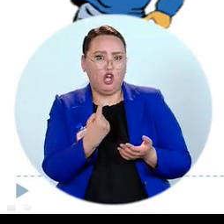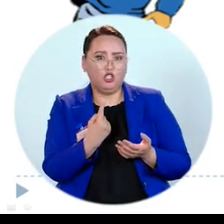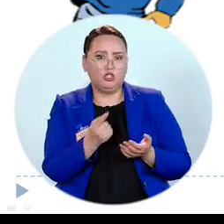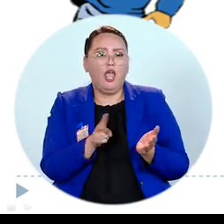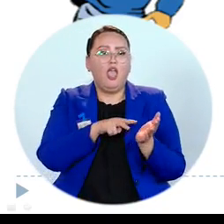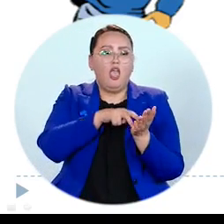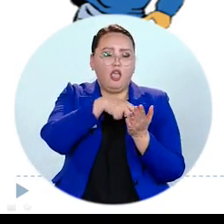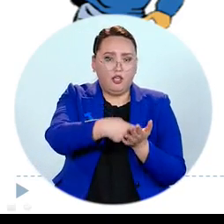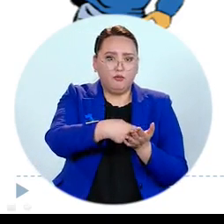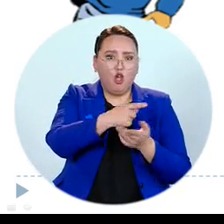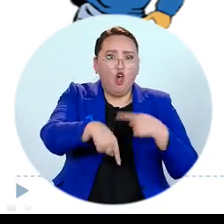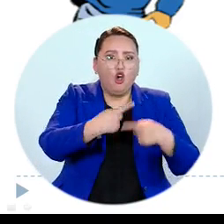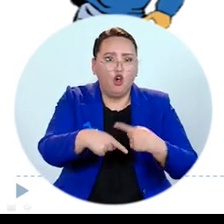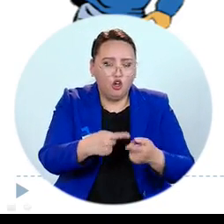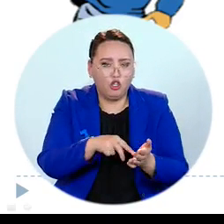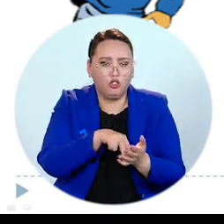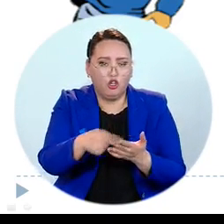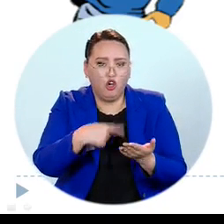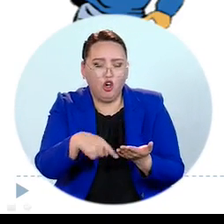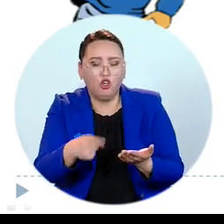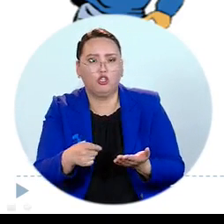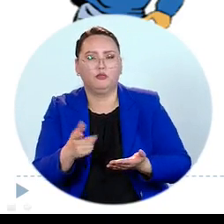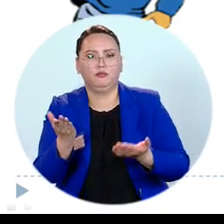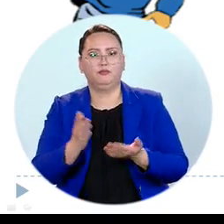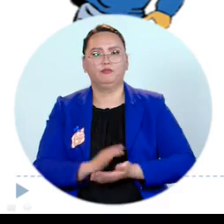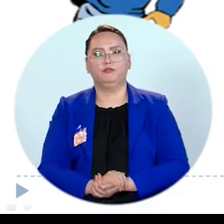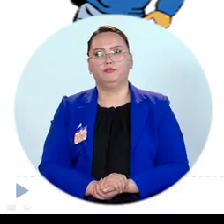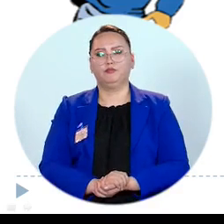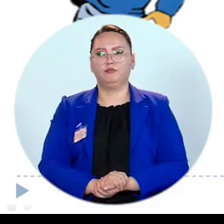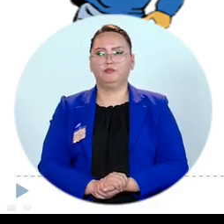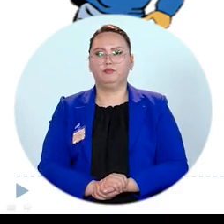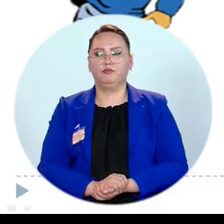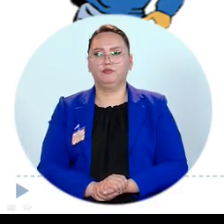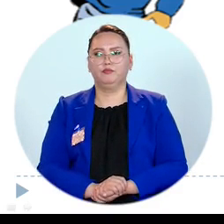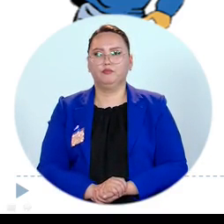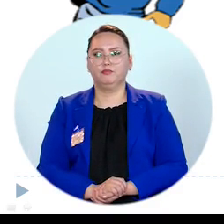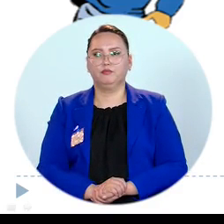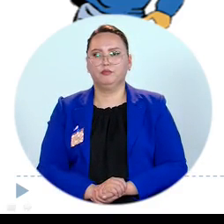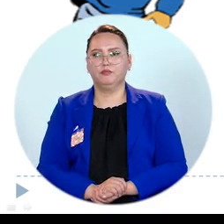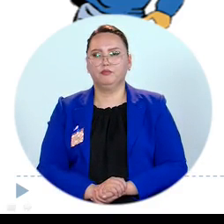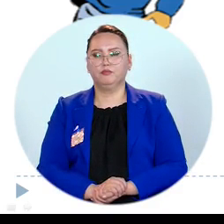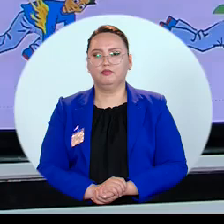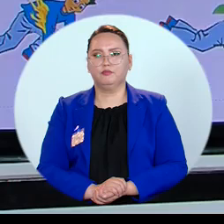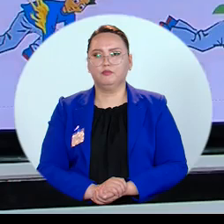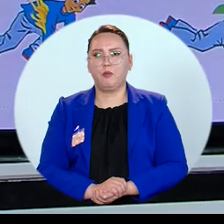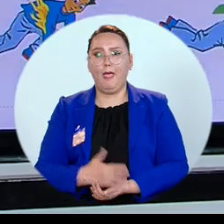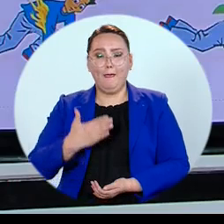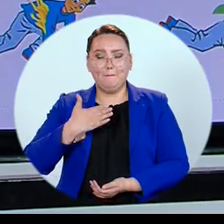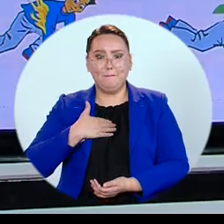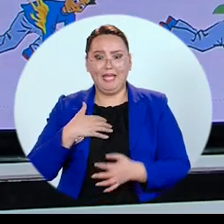འོགས གེད པོག དགི གམུ སྔངས སྤུད ནགས སྤྱིུད འགུས སྤྱིུག ནགས སྤིུན གཏུད